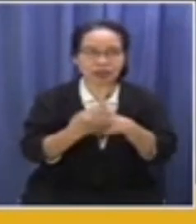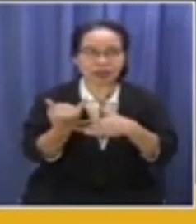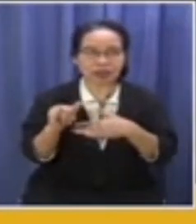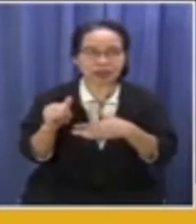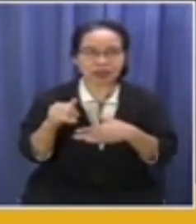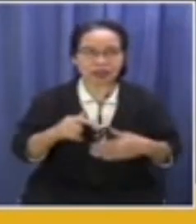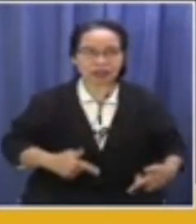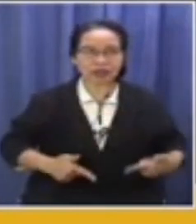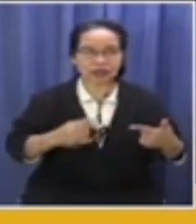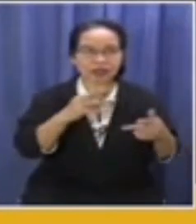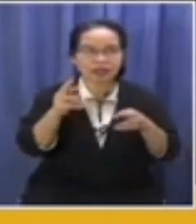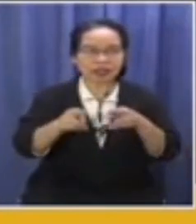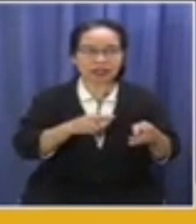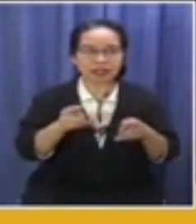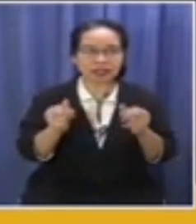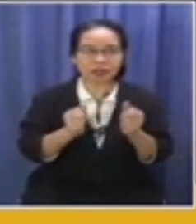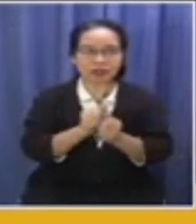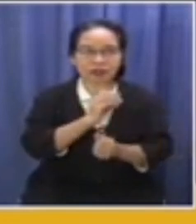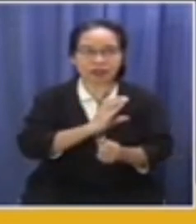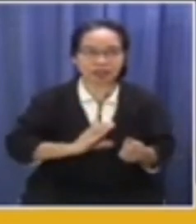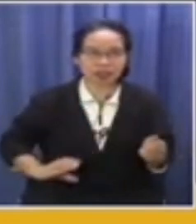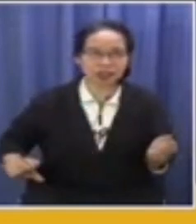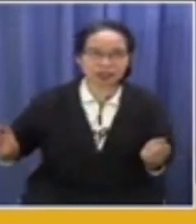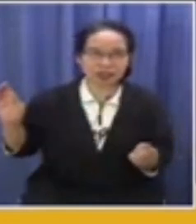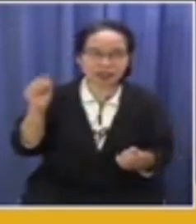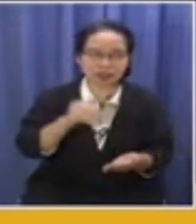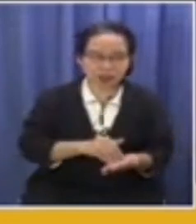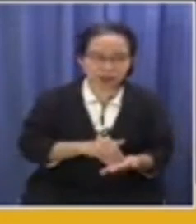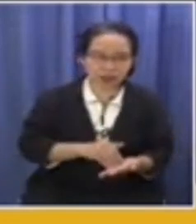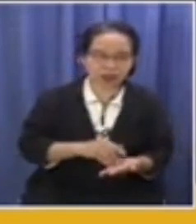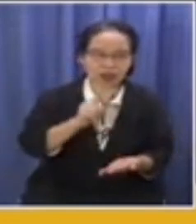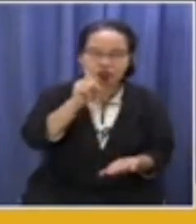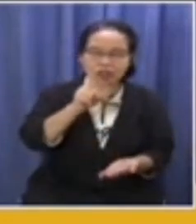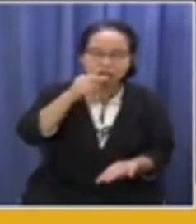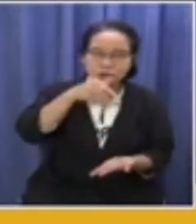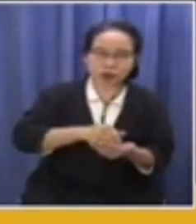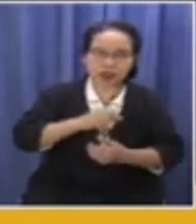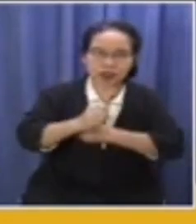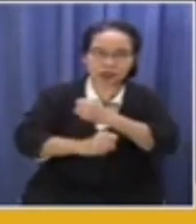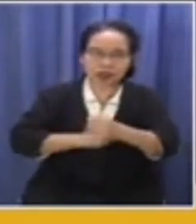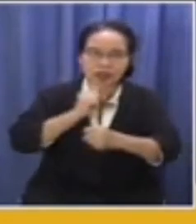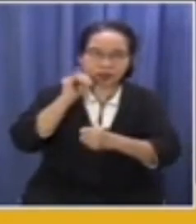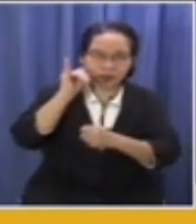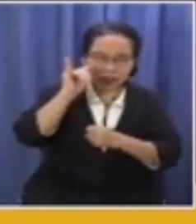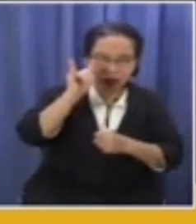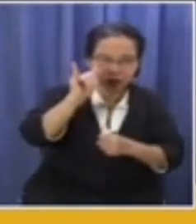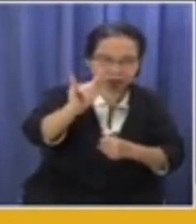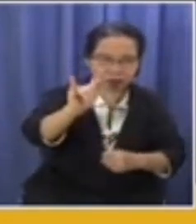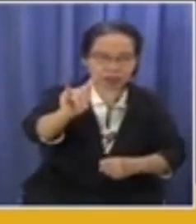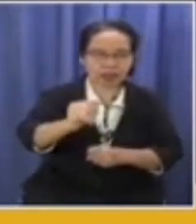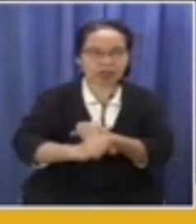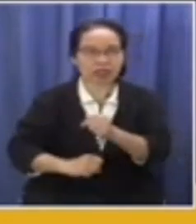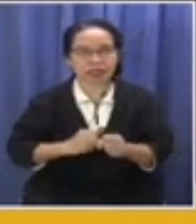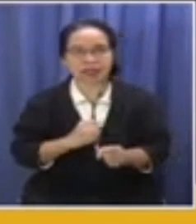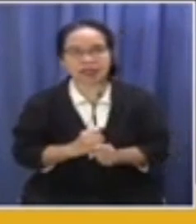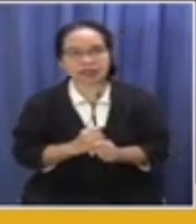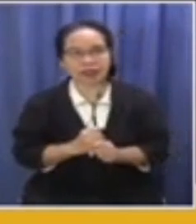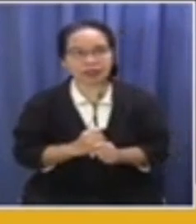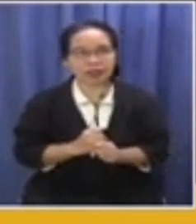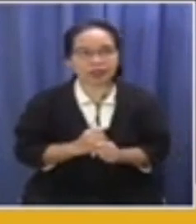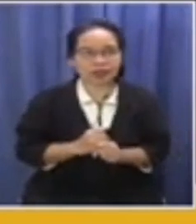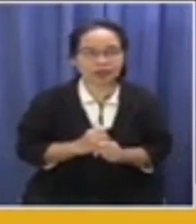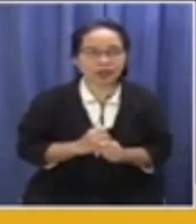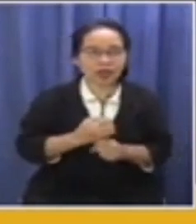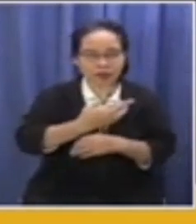sil nangabuhay at nagsipag haring kasama ni Kristo sa loob ng is libong taon